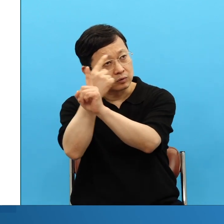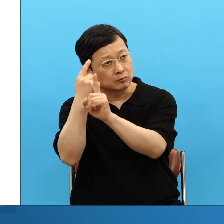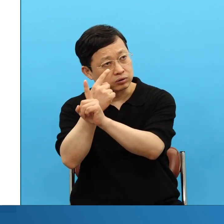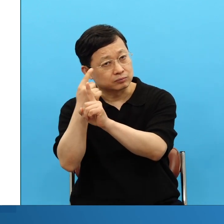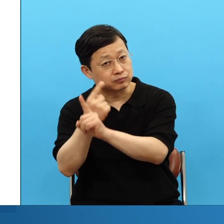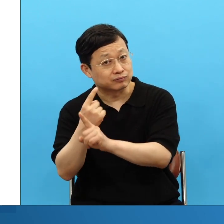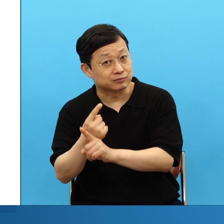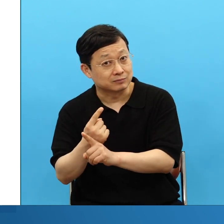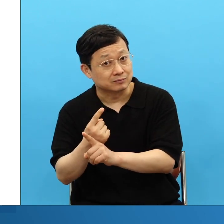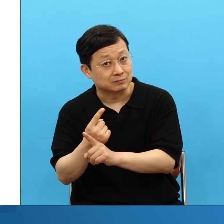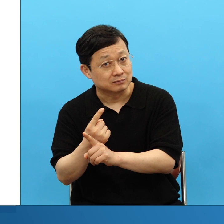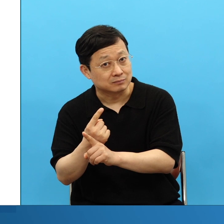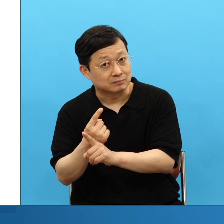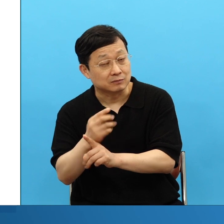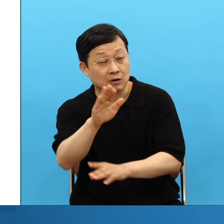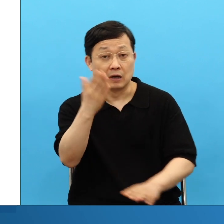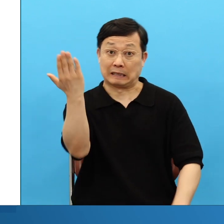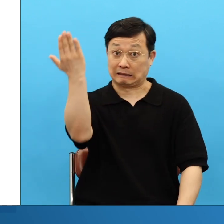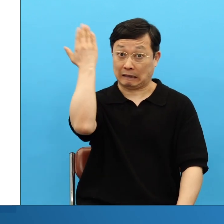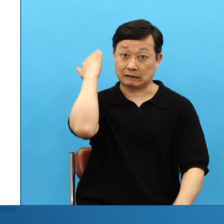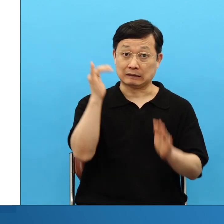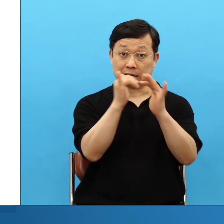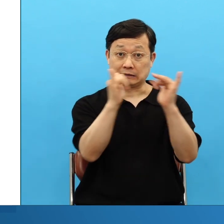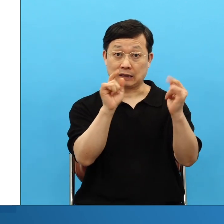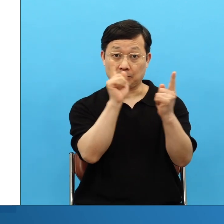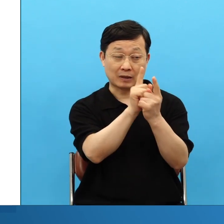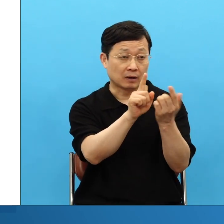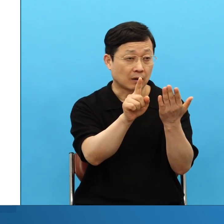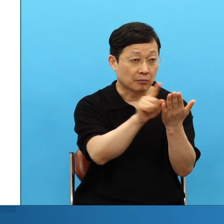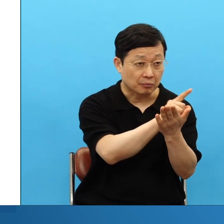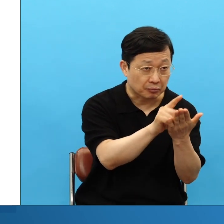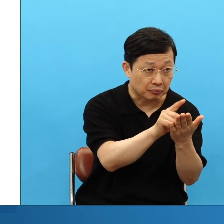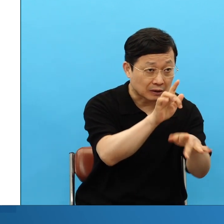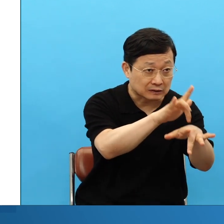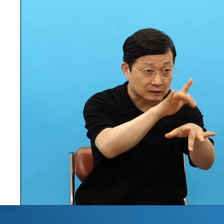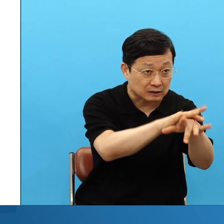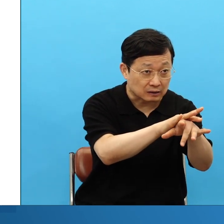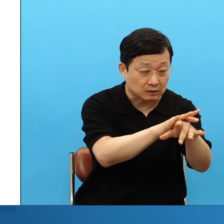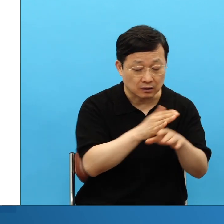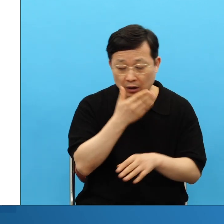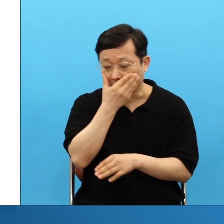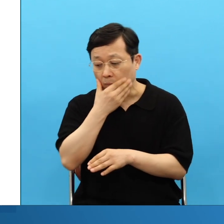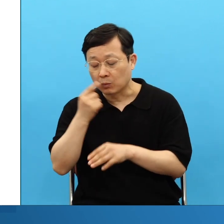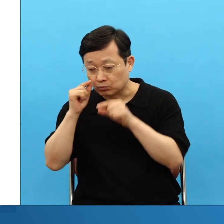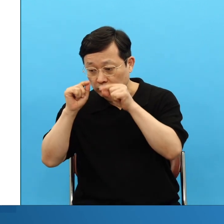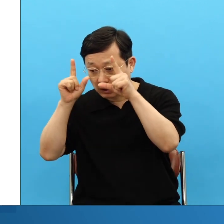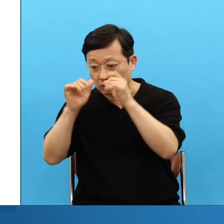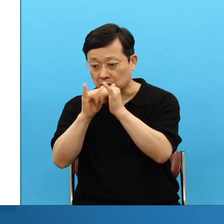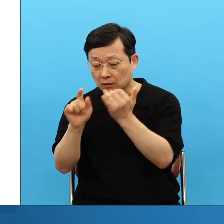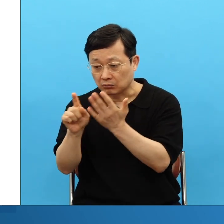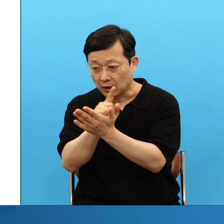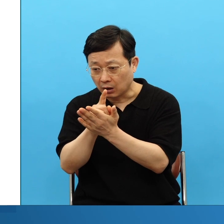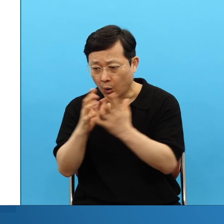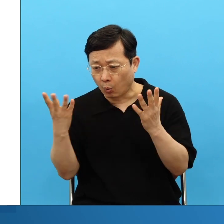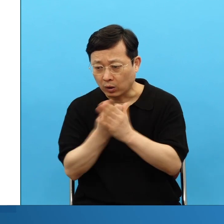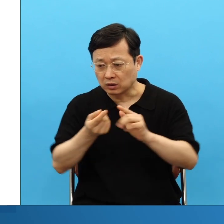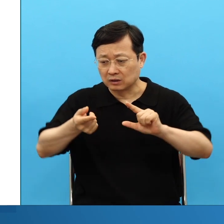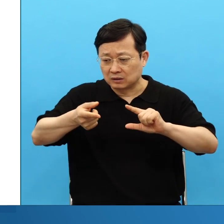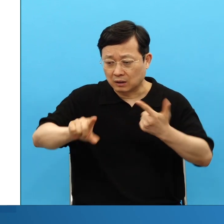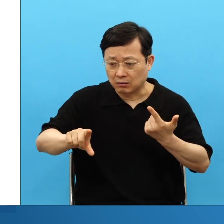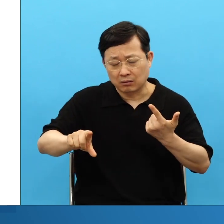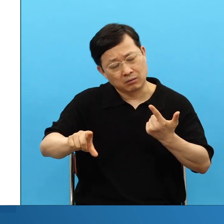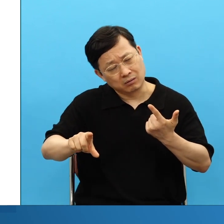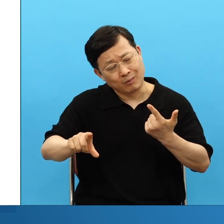그 전에 사람을 보고 만났던 거하고 완전 바뀌는 거예요. 이걸 말로 설명하기는 어려워요. 아마